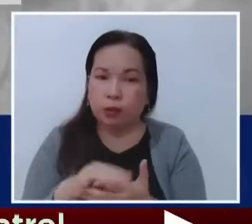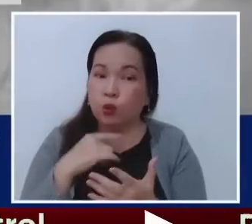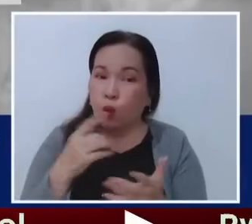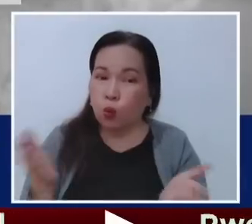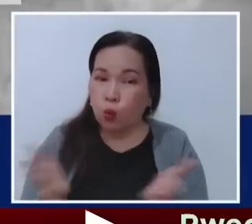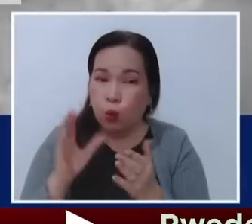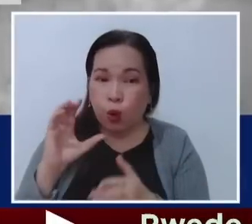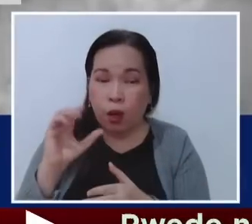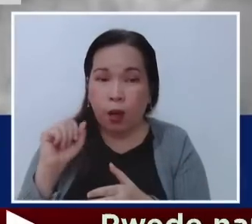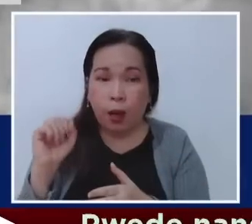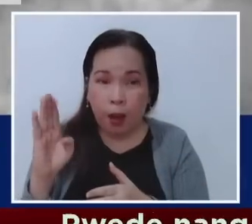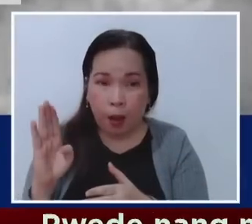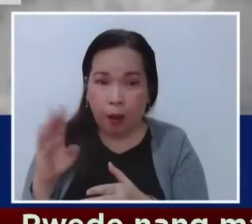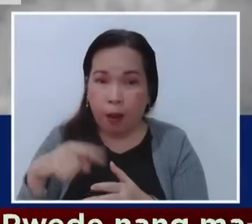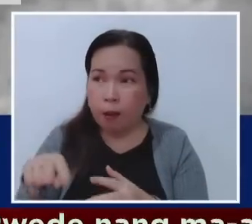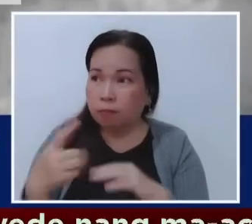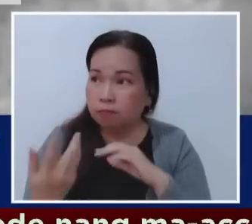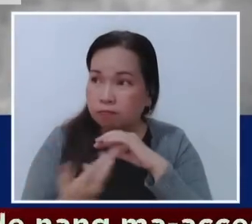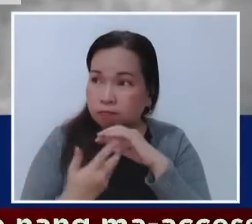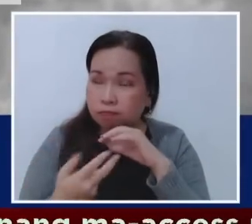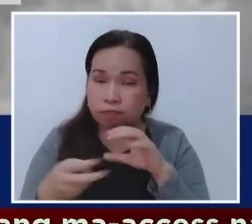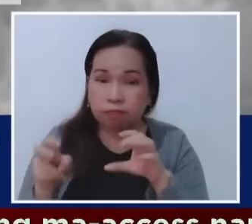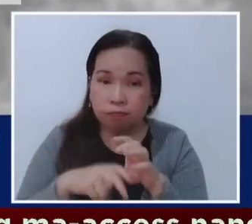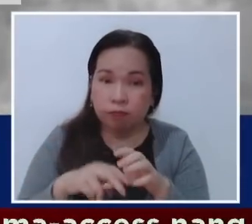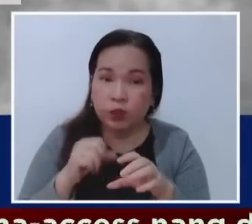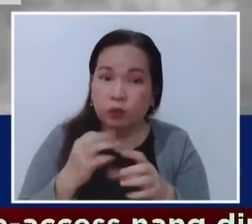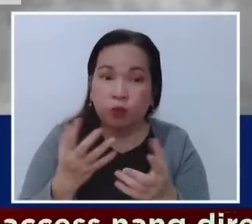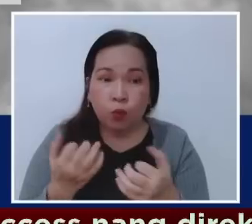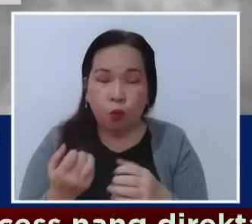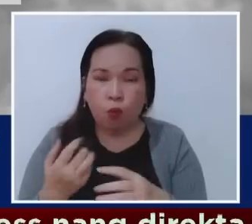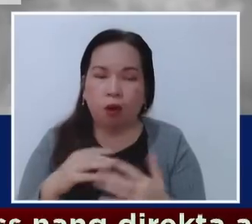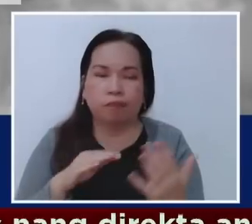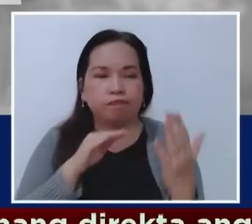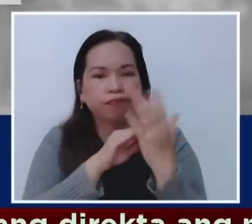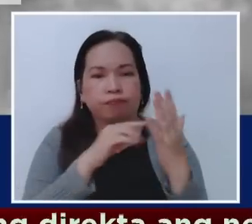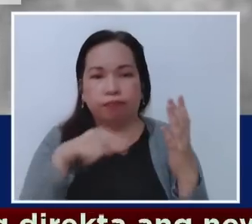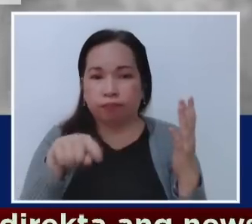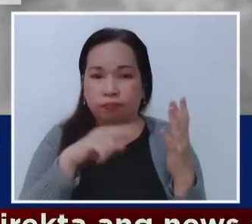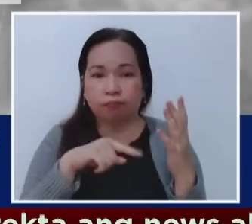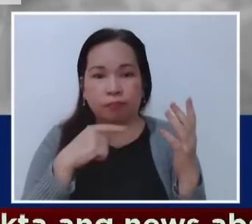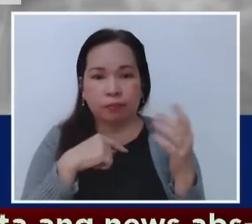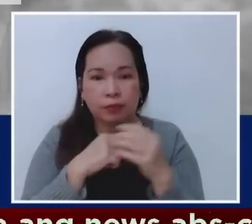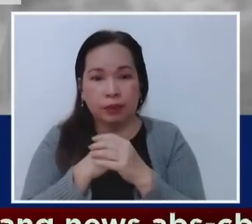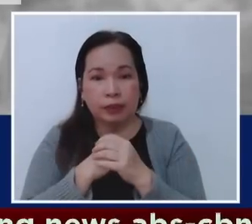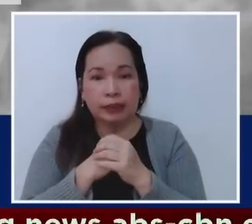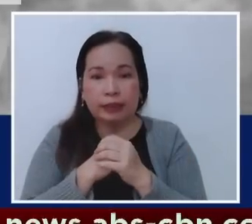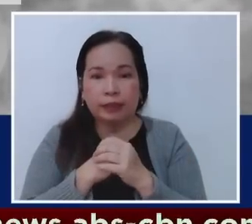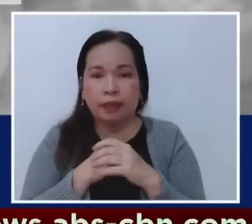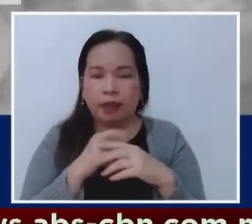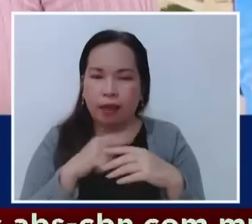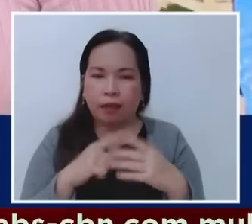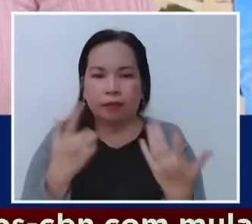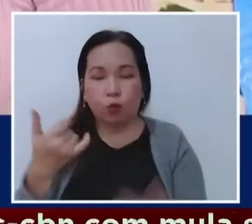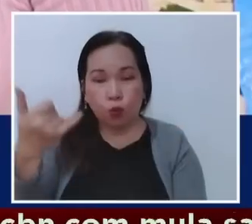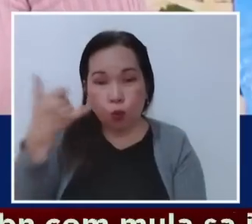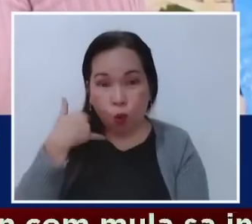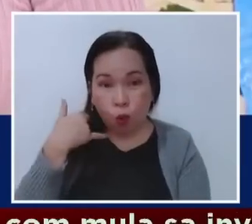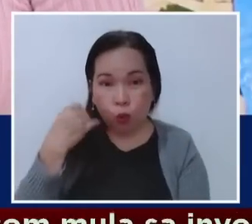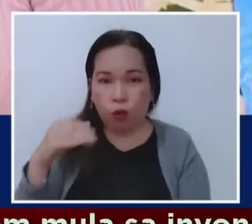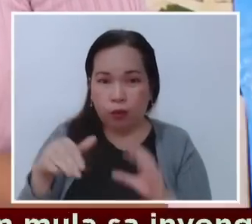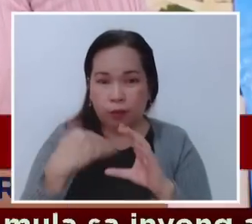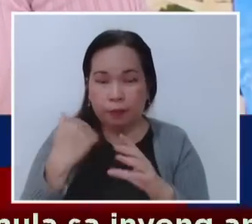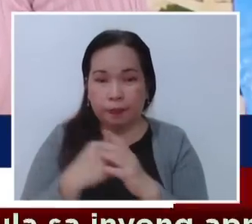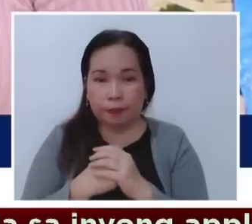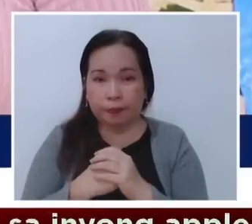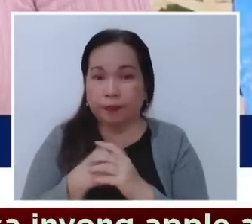Aeronautics Board ang mga pasahero na gustong magsampa ng reklamo na tumawag o mag-email sa kanila. Ayon sa